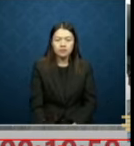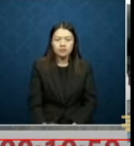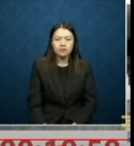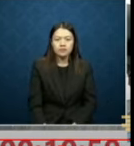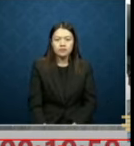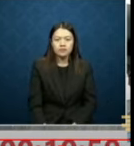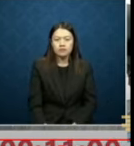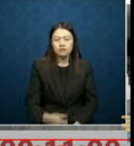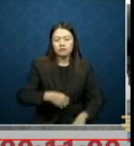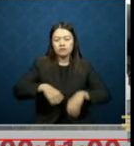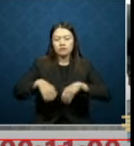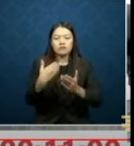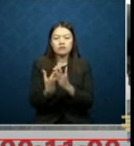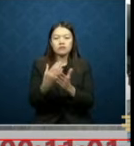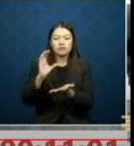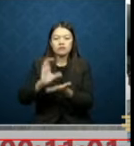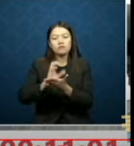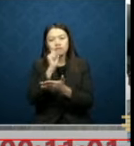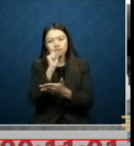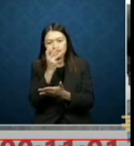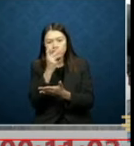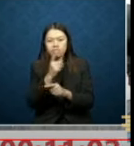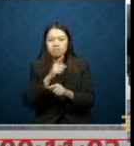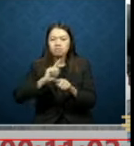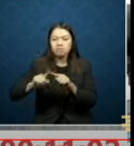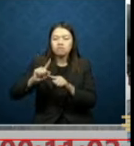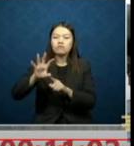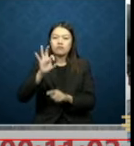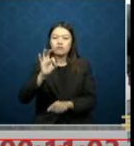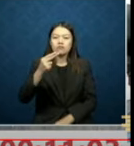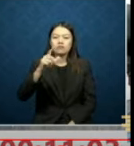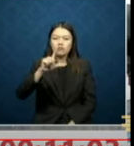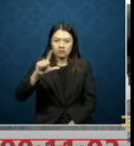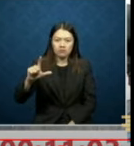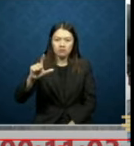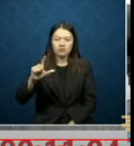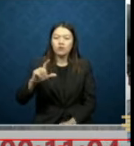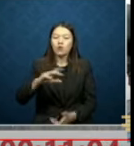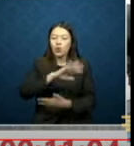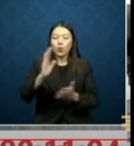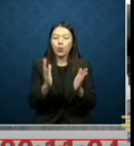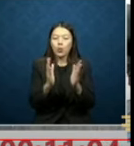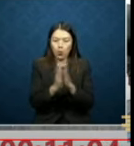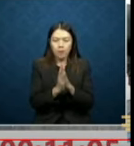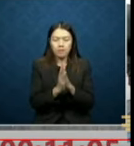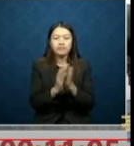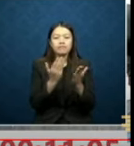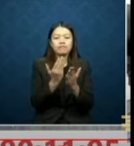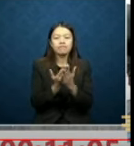ก็การบริหารงบประมาณด้านสวัสดิการที่ซ้ำซ้อนอีก 90,000 ล้านบาทอันนี้ก็รวมเป็น